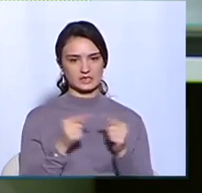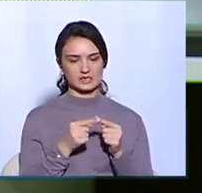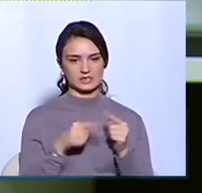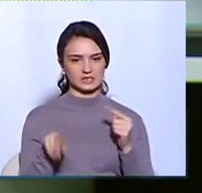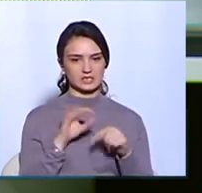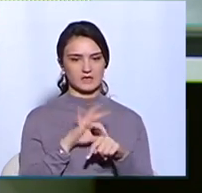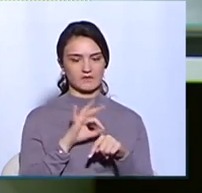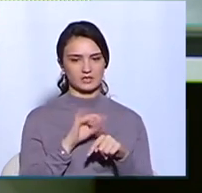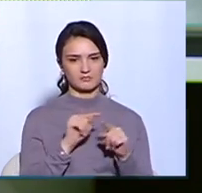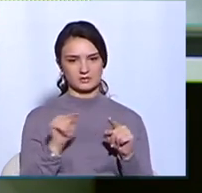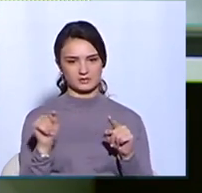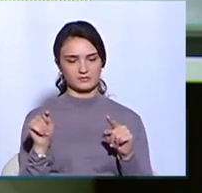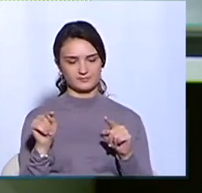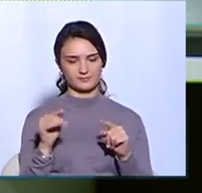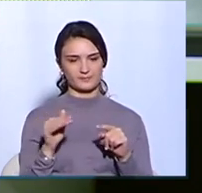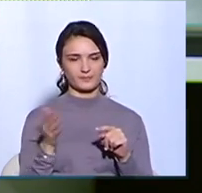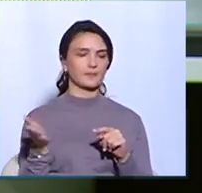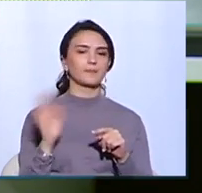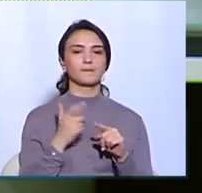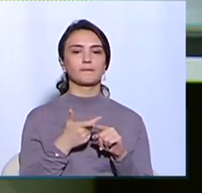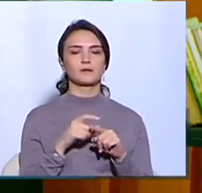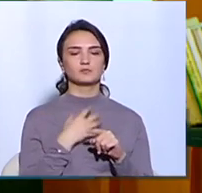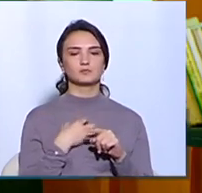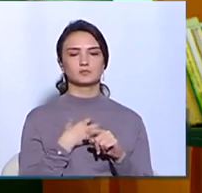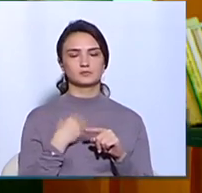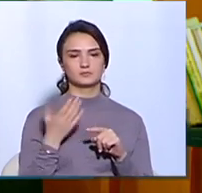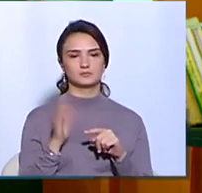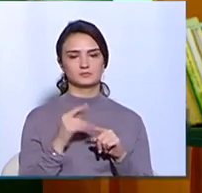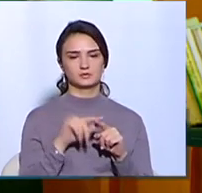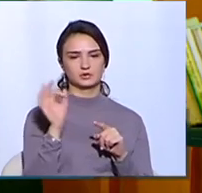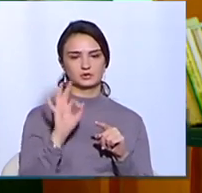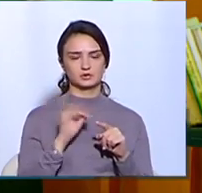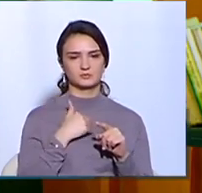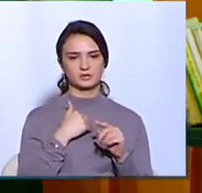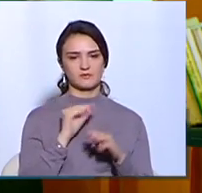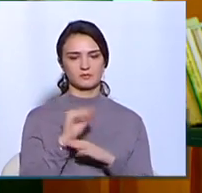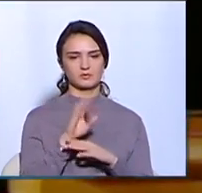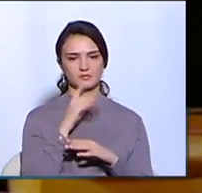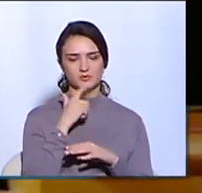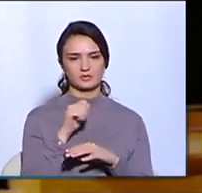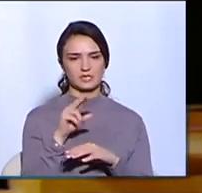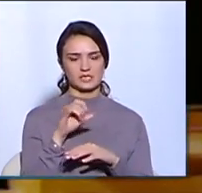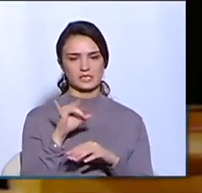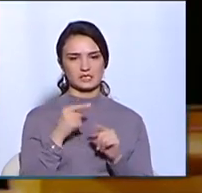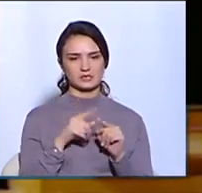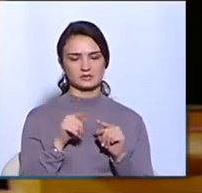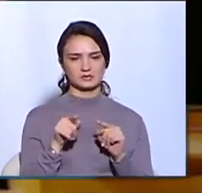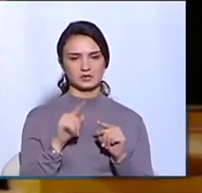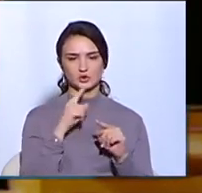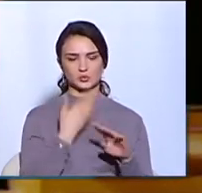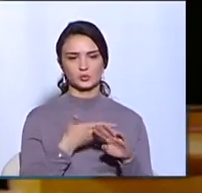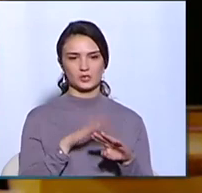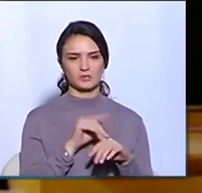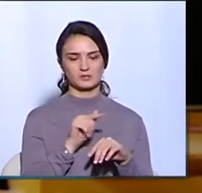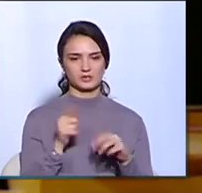რიგი დაავადებების დიაგნოზი. ამას ძალიან დიდი მნიშვნელობა აქვს. ხშირად მარი მინდა დავამატო ქალბატონ ენეს, რომ გარკვეულ